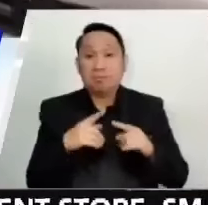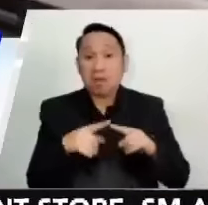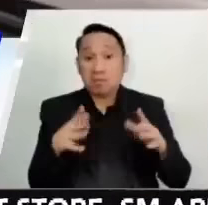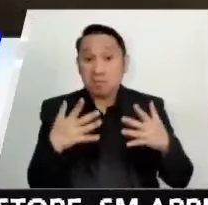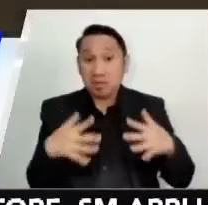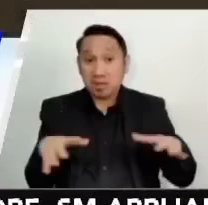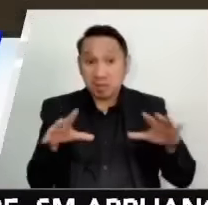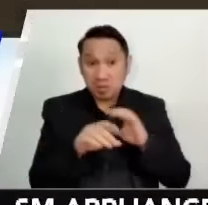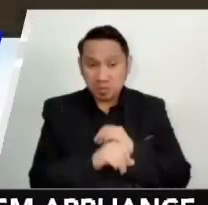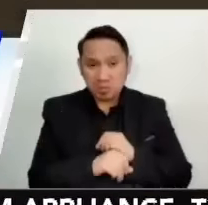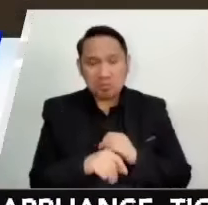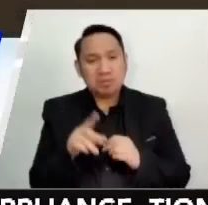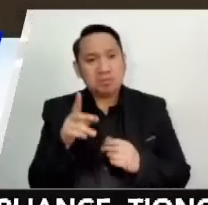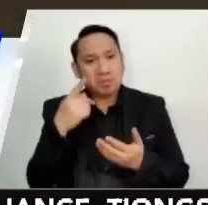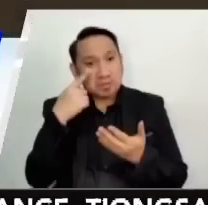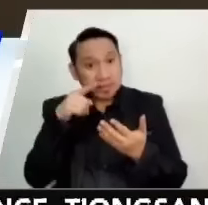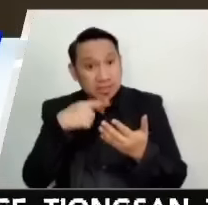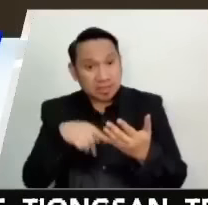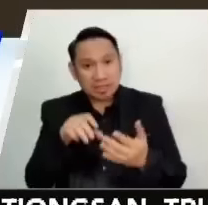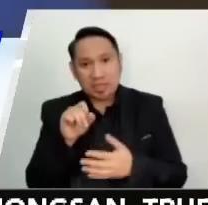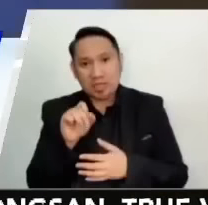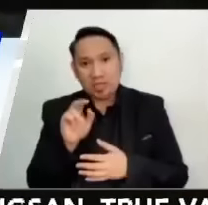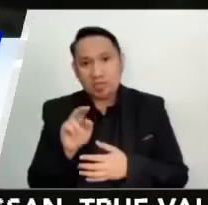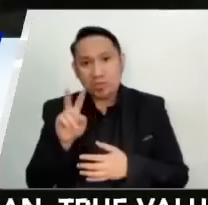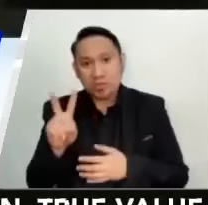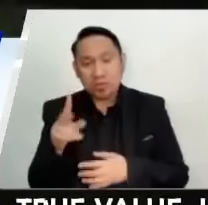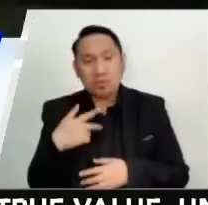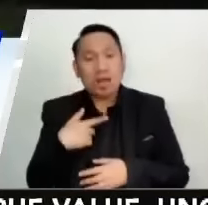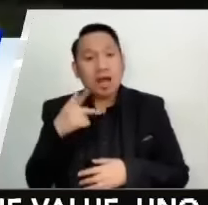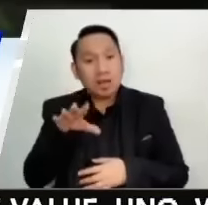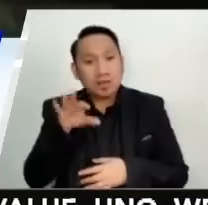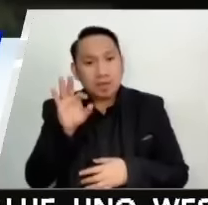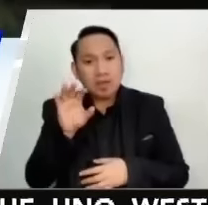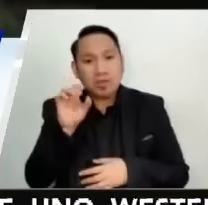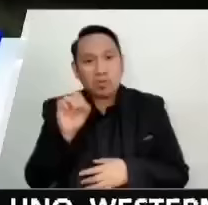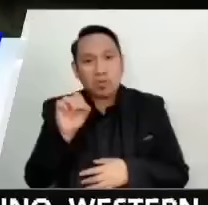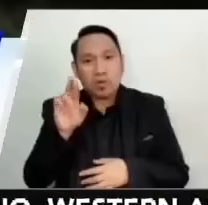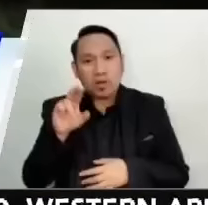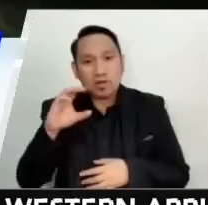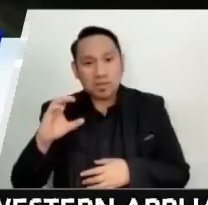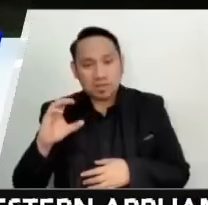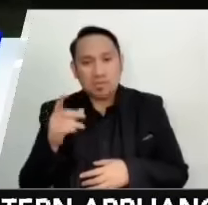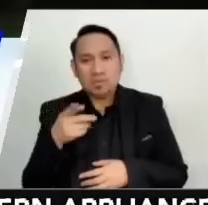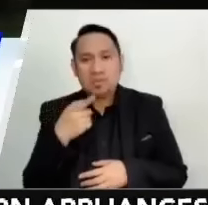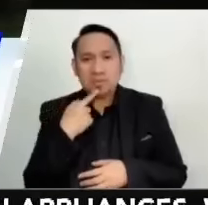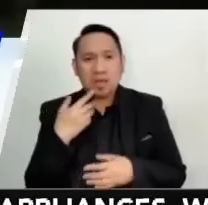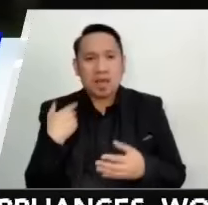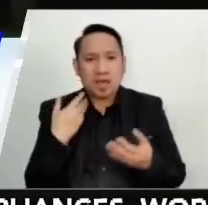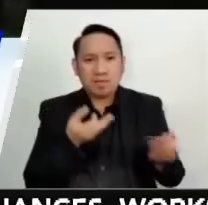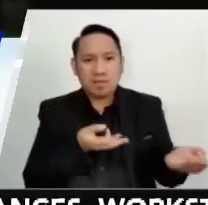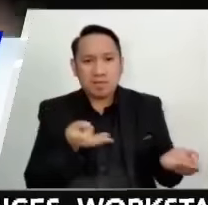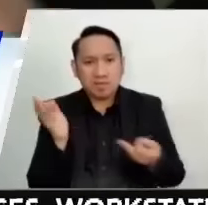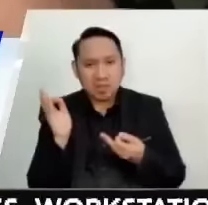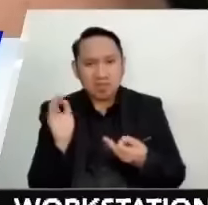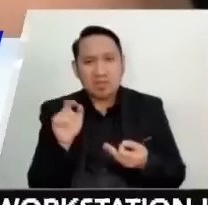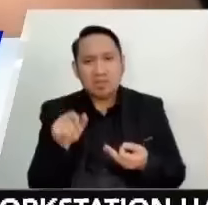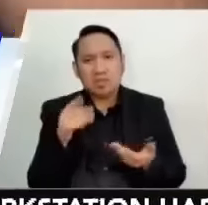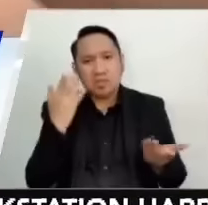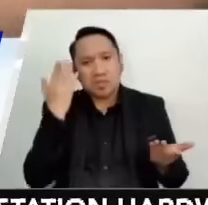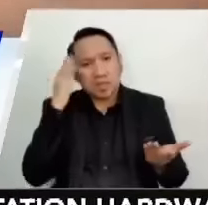loob ng SUV, nakita ang ORCR. Sabi lang niya, may susunduin siya. Hindi naman niya nanong kung saan ang punta. Saan